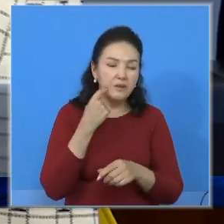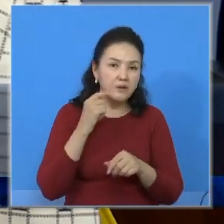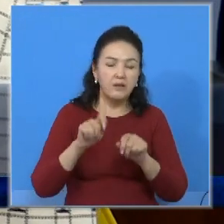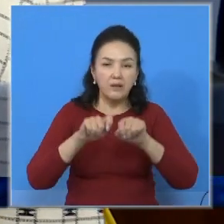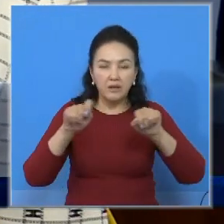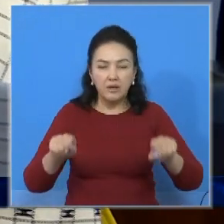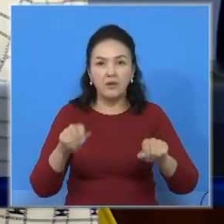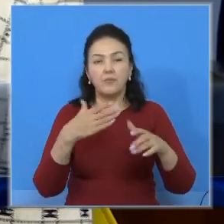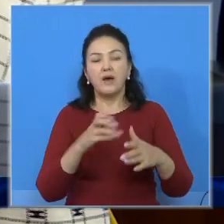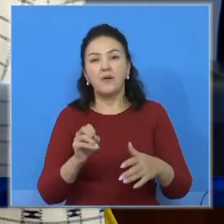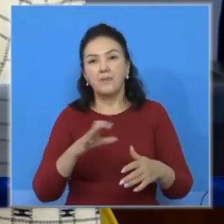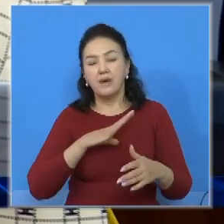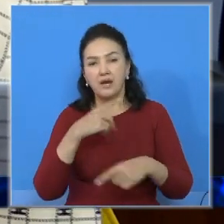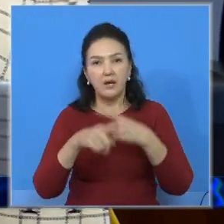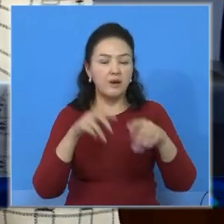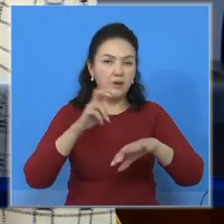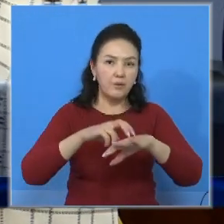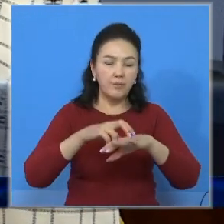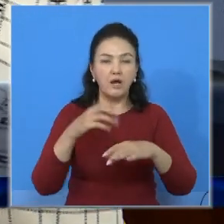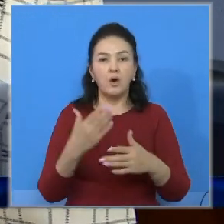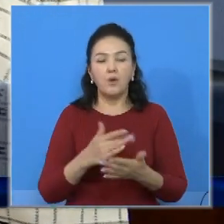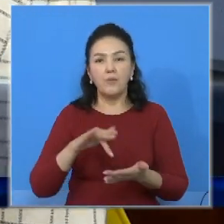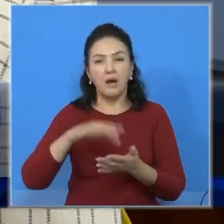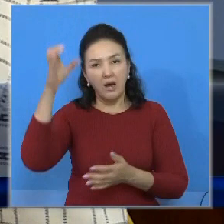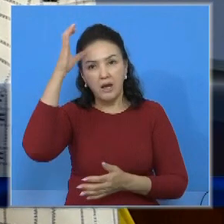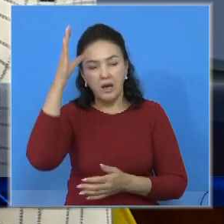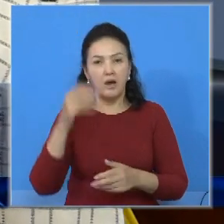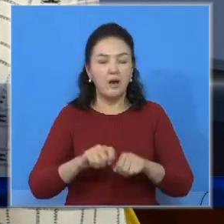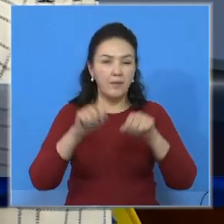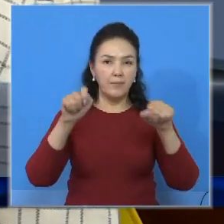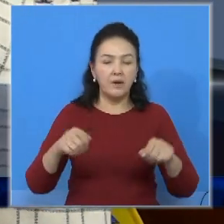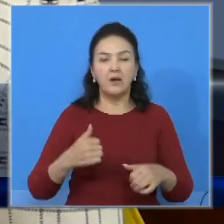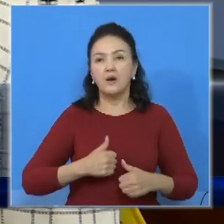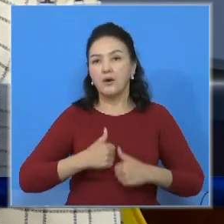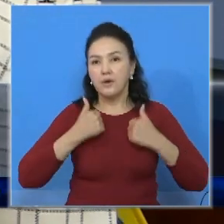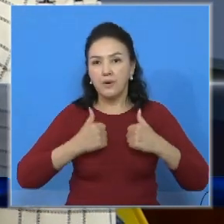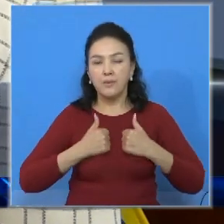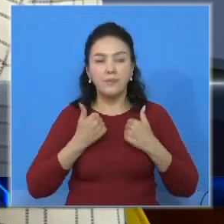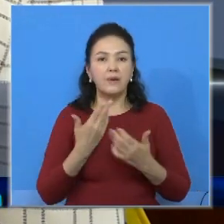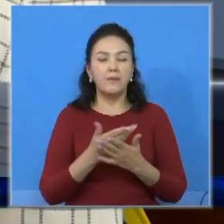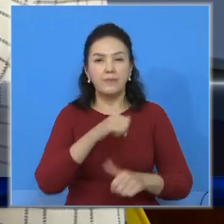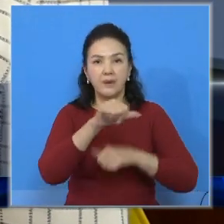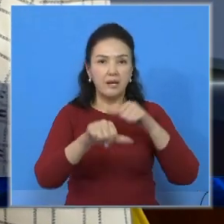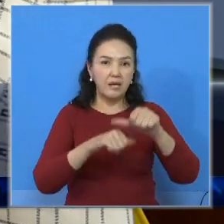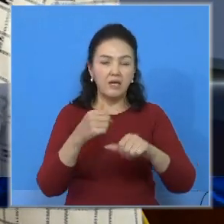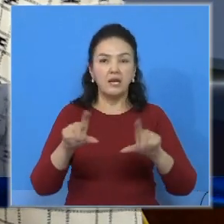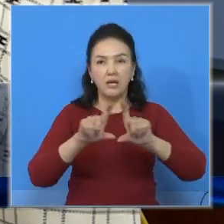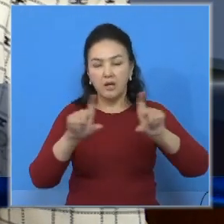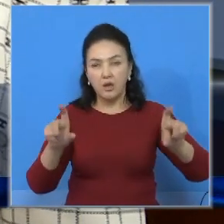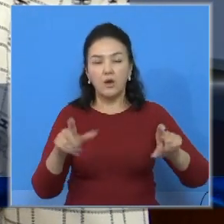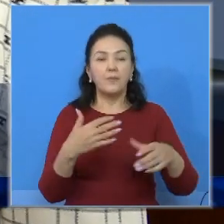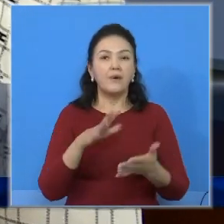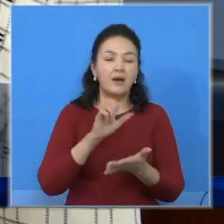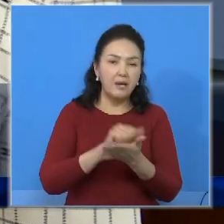ашудан бастаған клиенттер болашақта медициналық орталық, білім беру орталығын ашуға ұмтылады. Бүгінде бір балабақшадан соң мектепке дейінгі